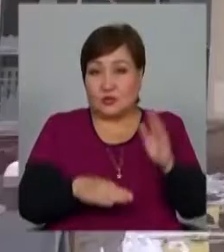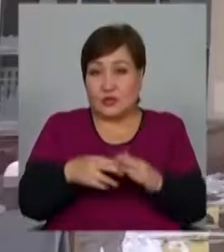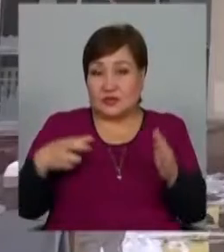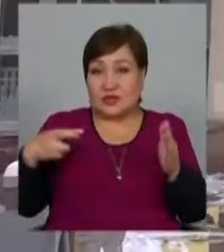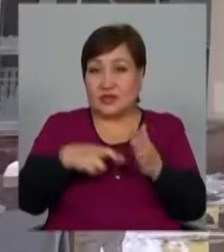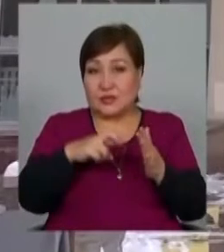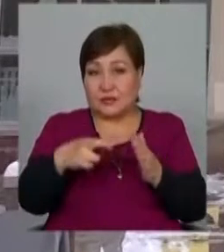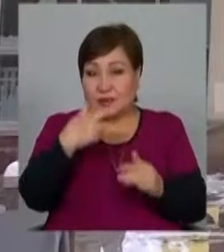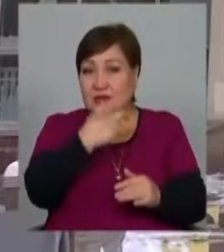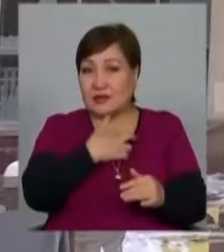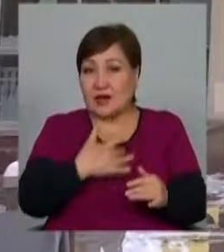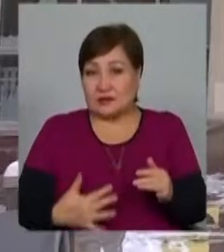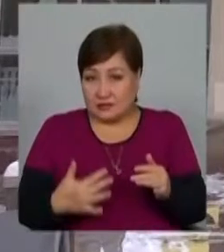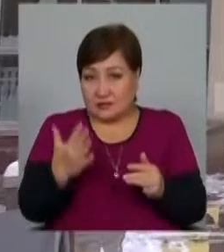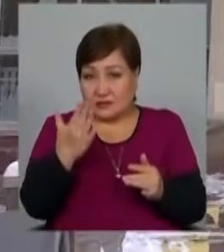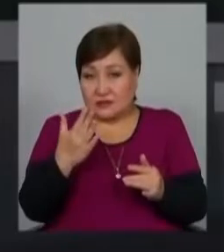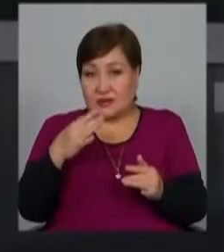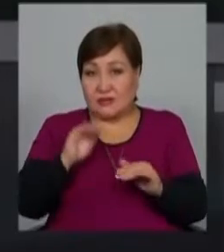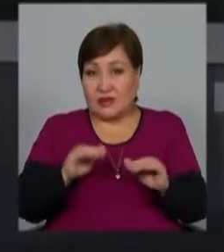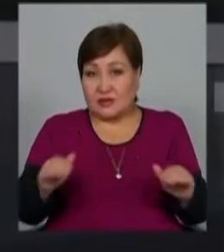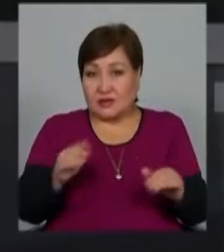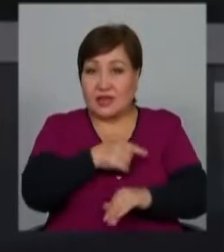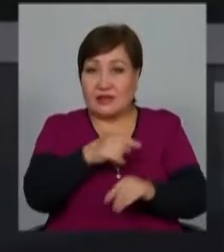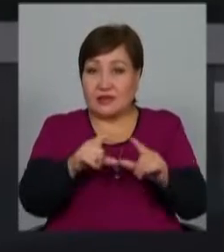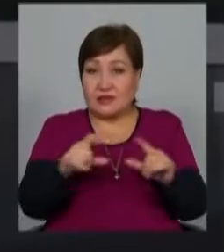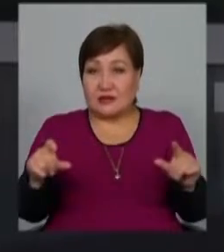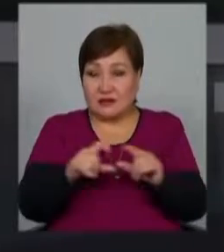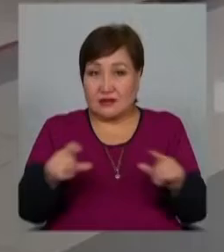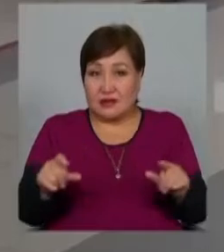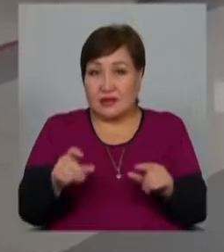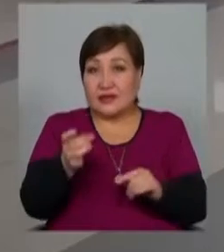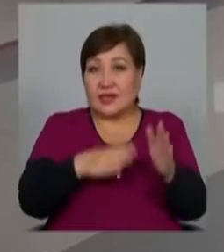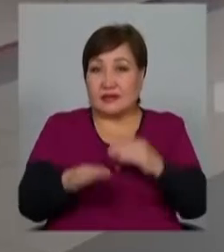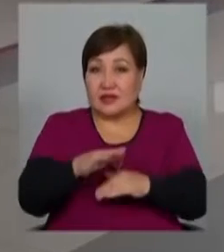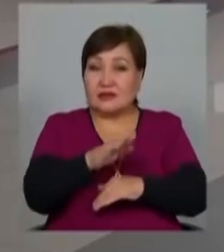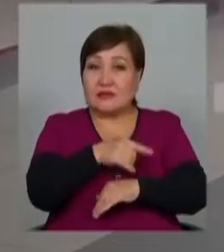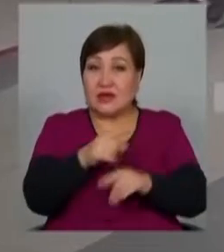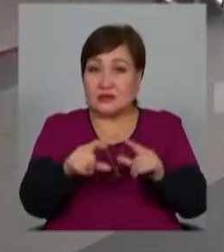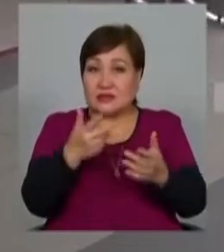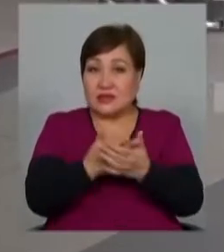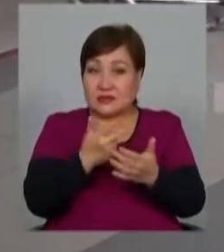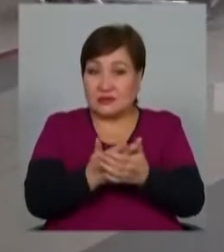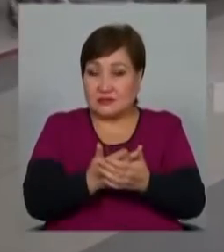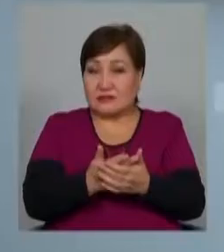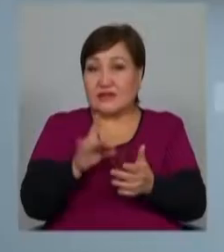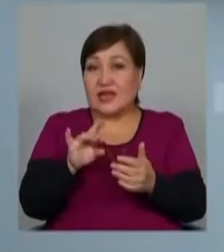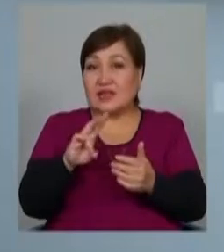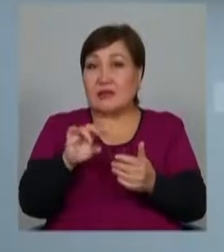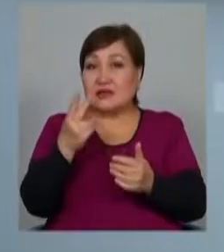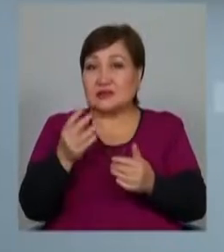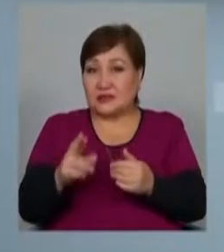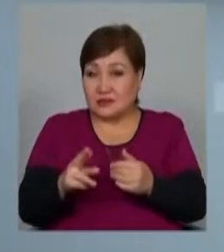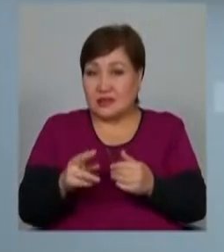Алматы аймақтық балалар клиникалық ауруханасының жансақтау бөлімінде жатыр. Оған дәрігерлер 1,5 сағат бойы ота жасаған.